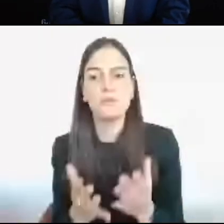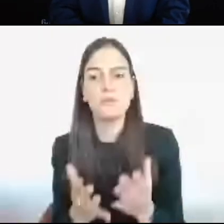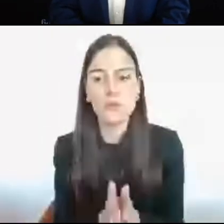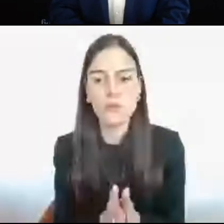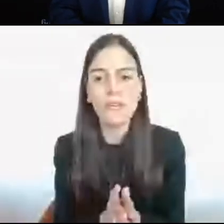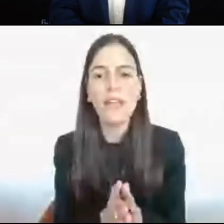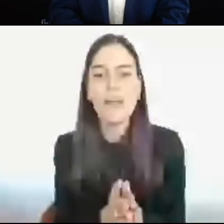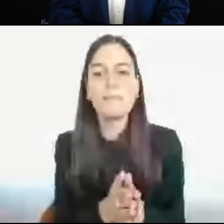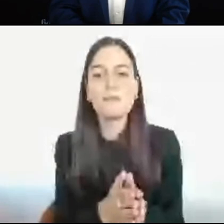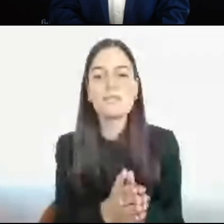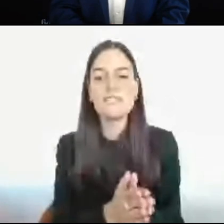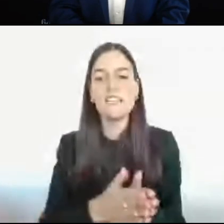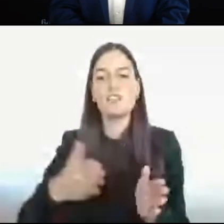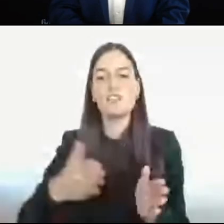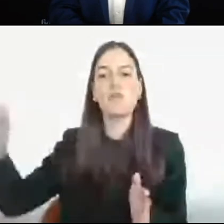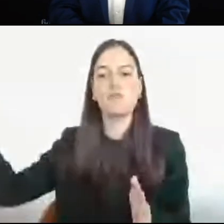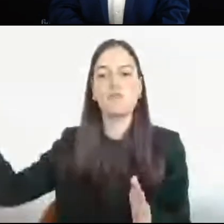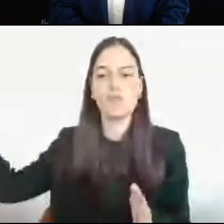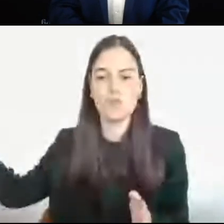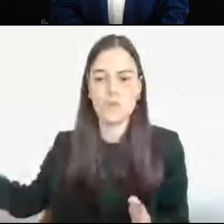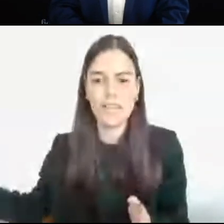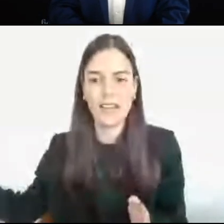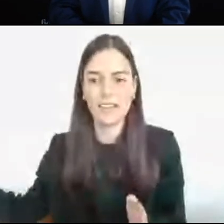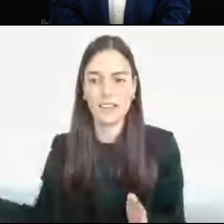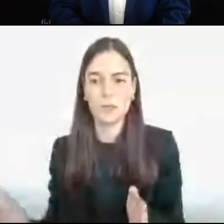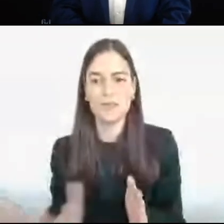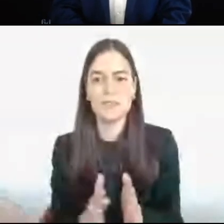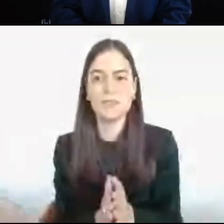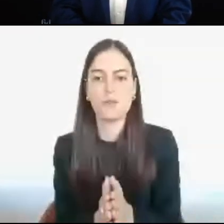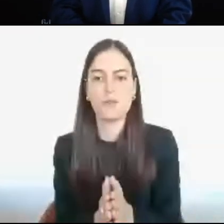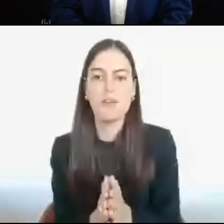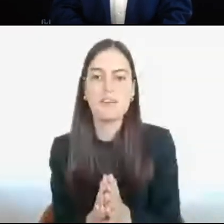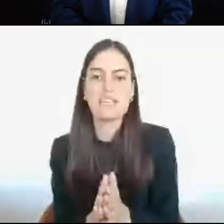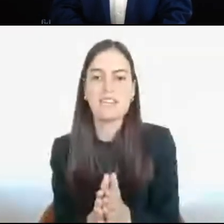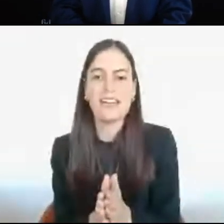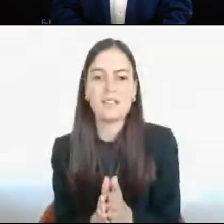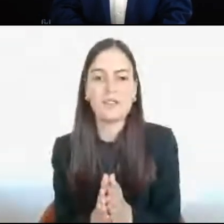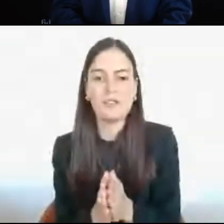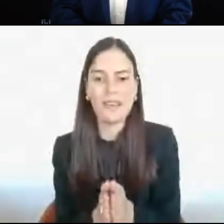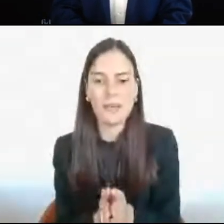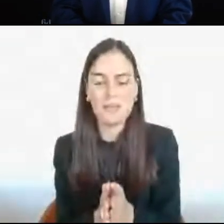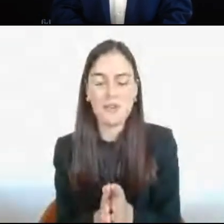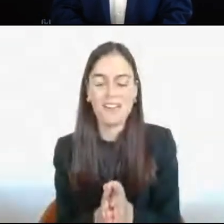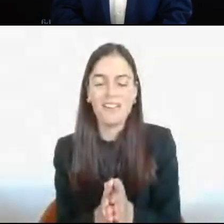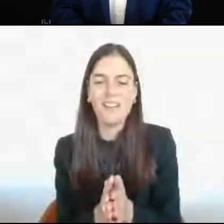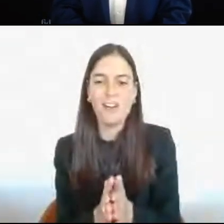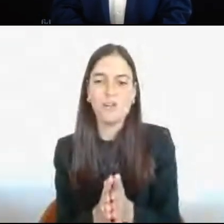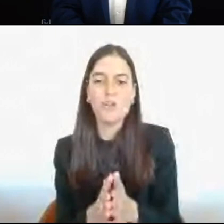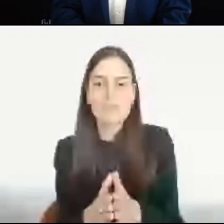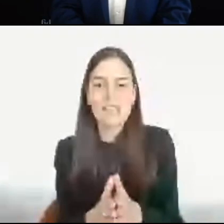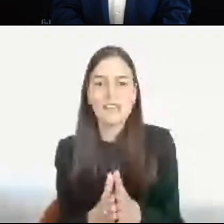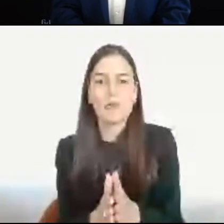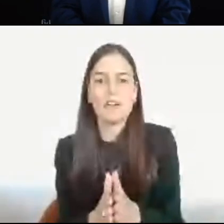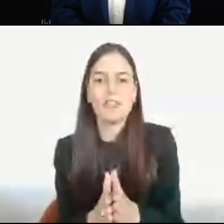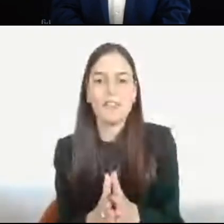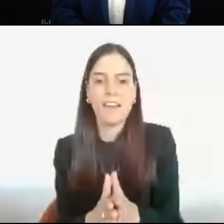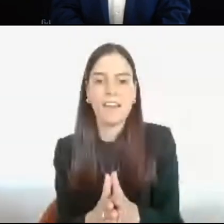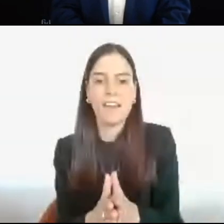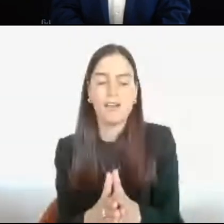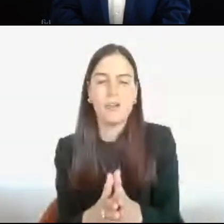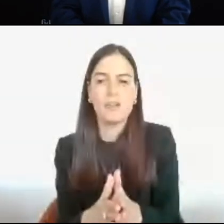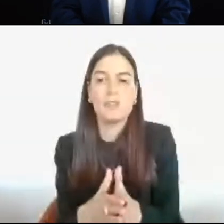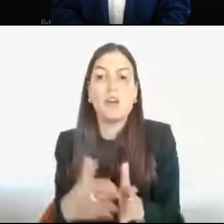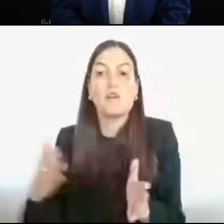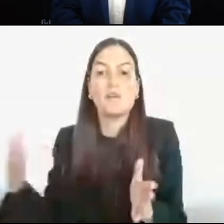professionnelle d'aujourd'hui, mais aussi dans le temps jusqu'à la retraite, puisque ça va être vraiment un conseil qu'on va